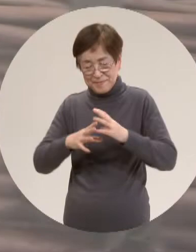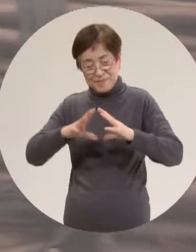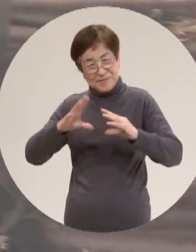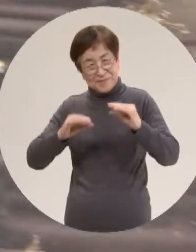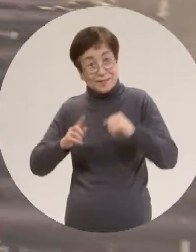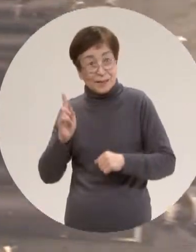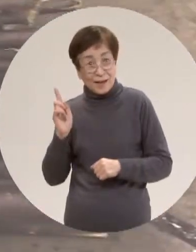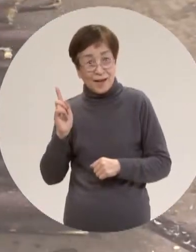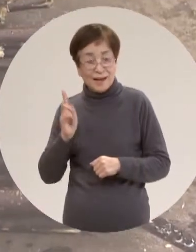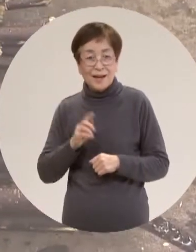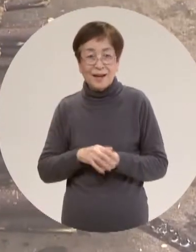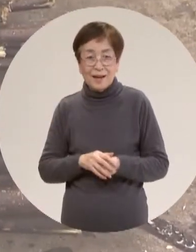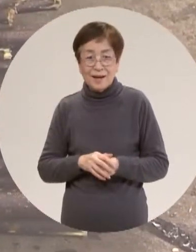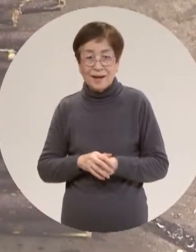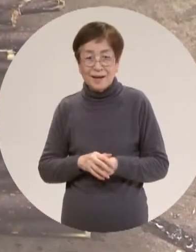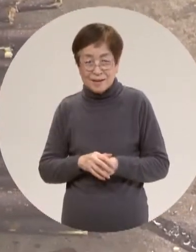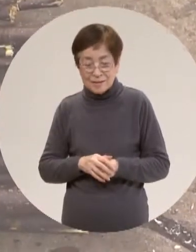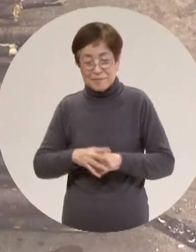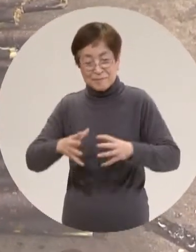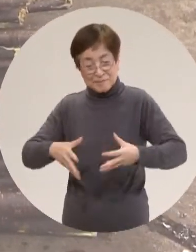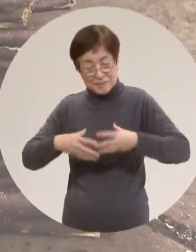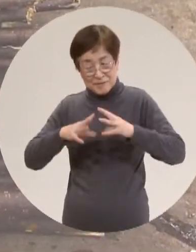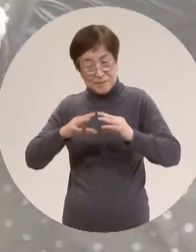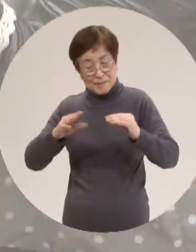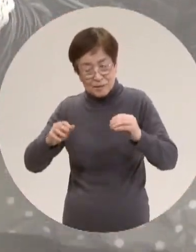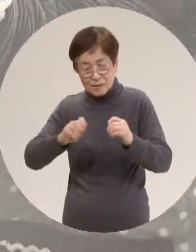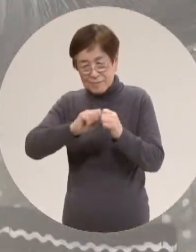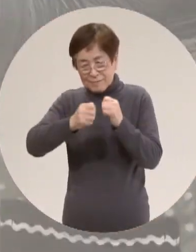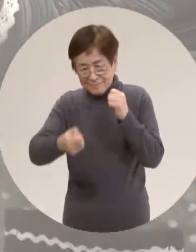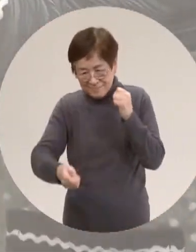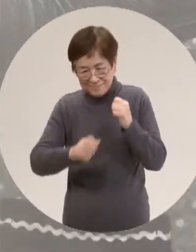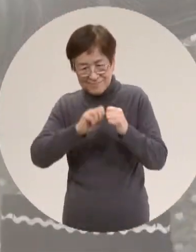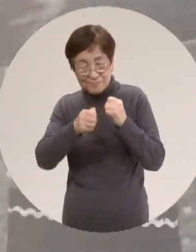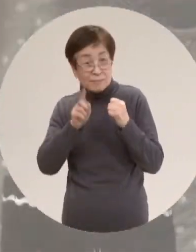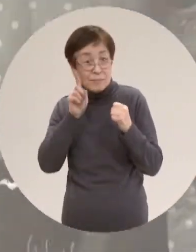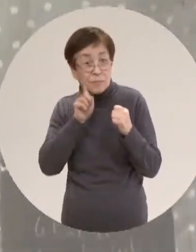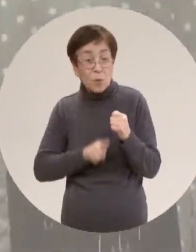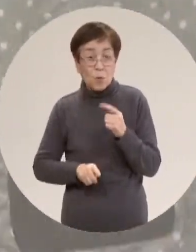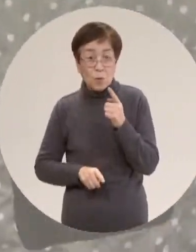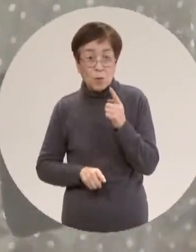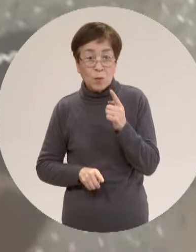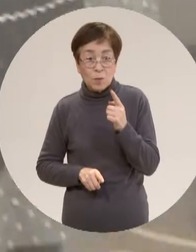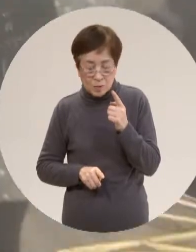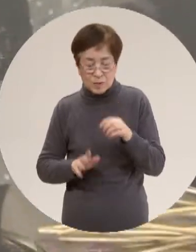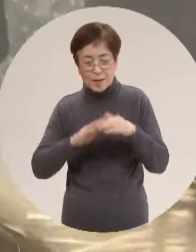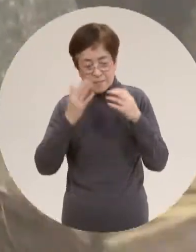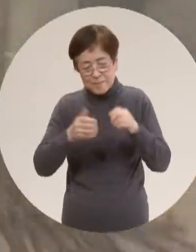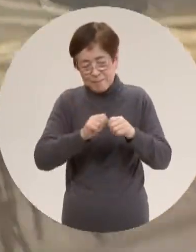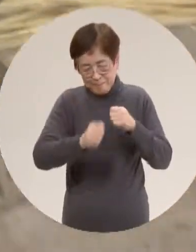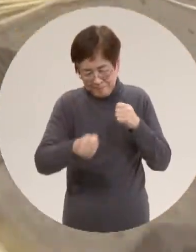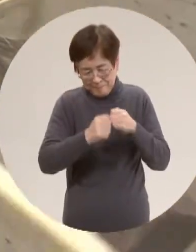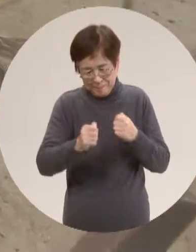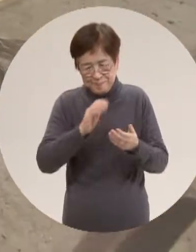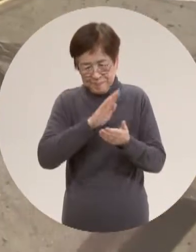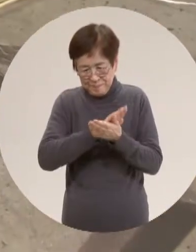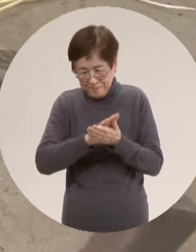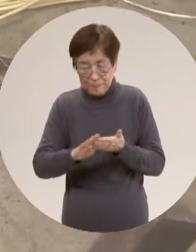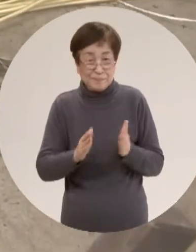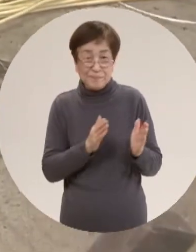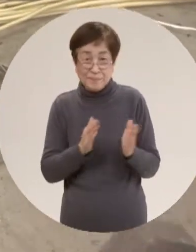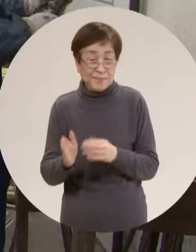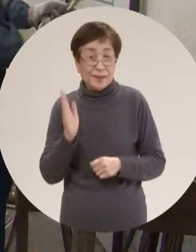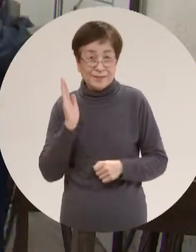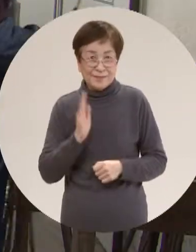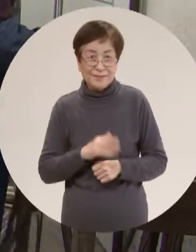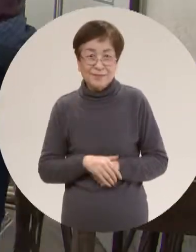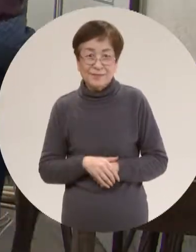これが蒸し上がった楮。蒸すことで皮が剥きやすくなるそうで、一枚一枚職人